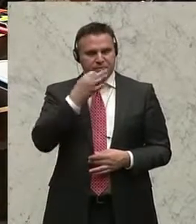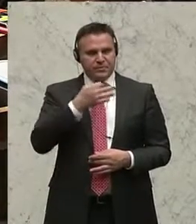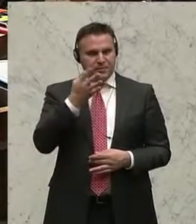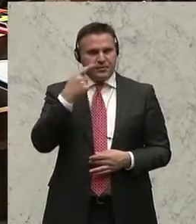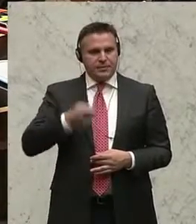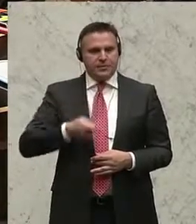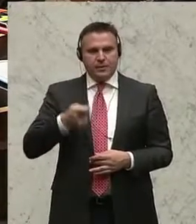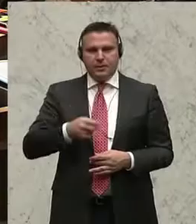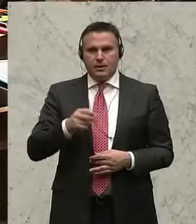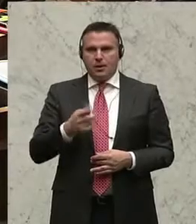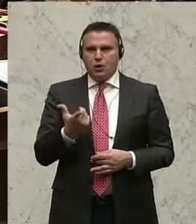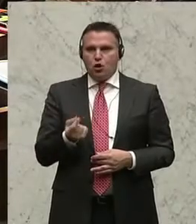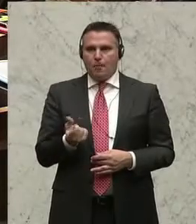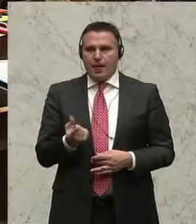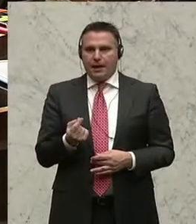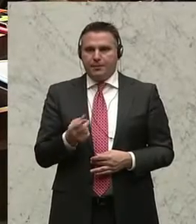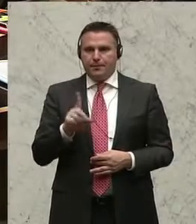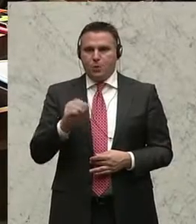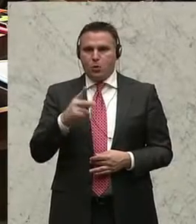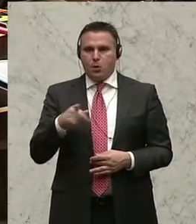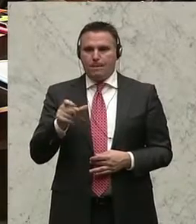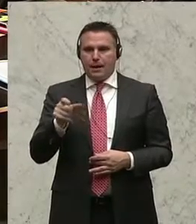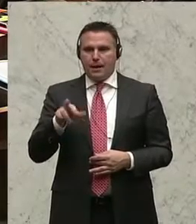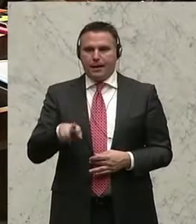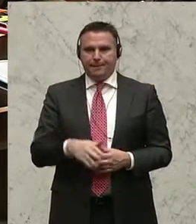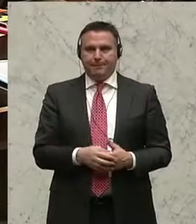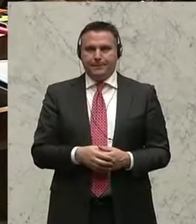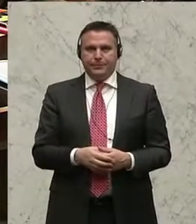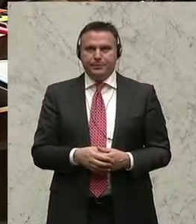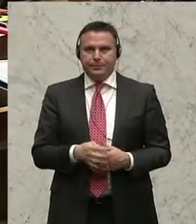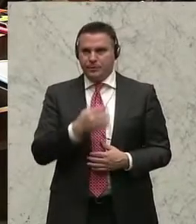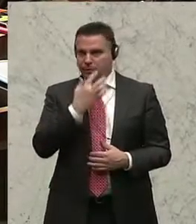Grüne. Als nächstes am Wort der fraktionslose Rupert Doppler.